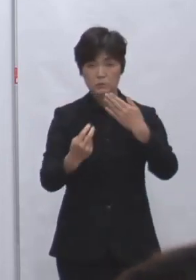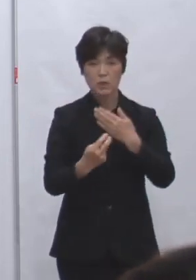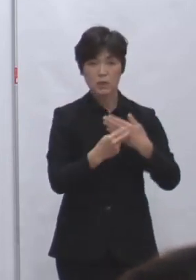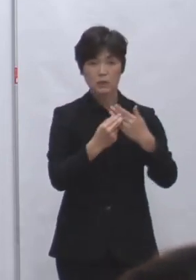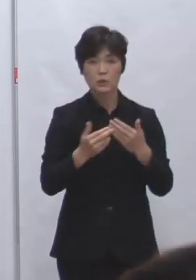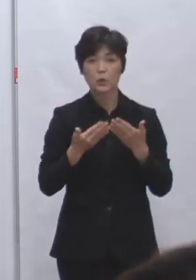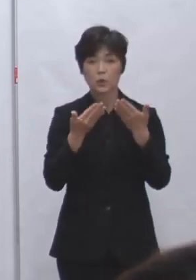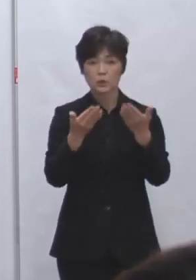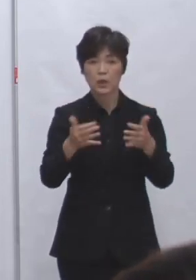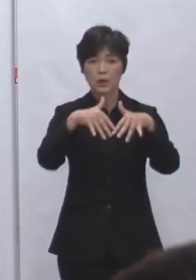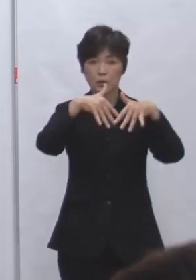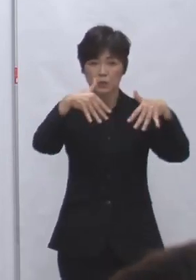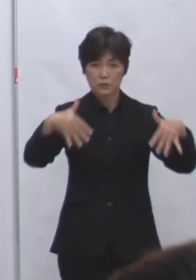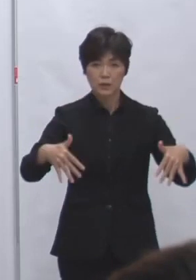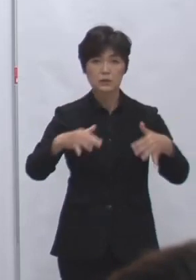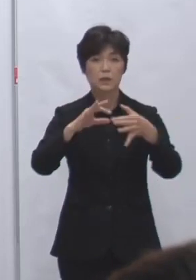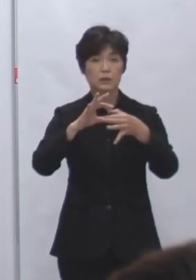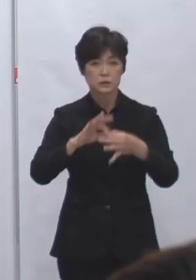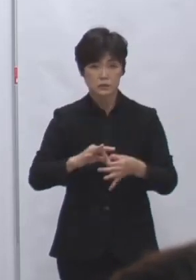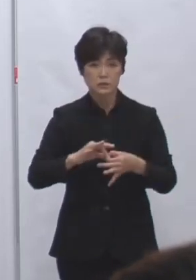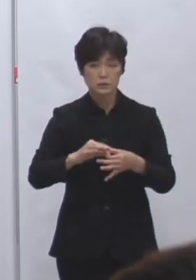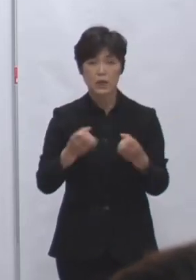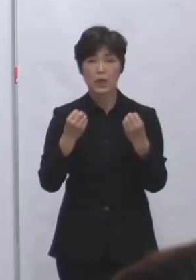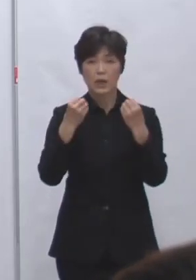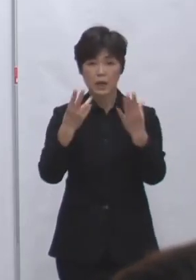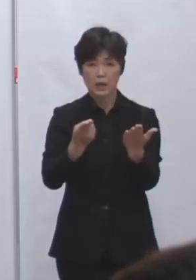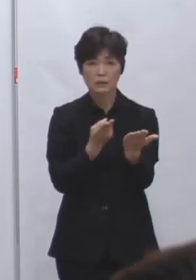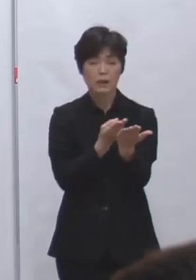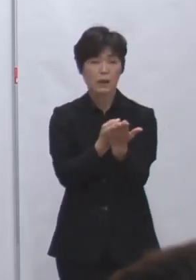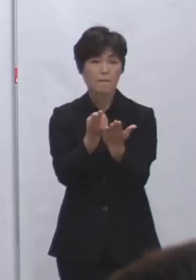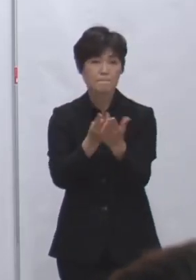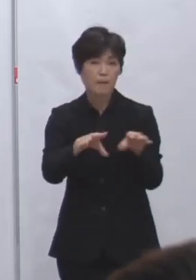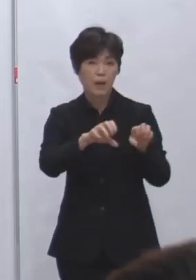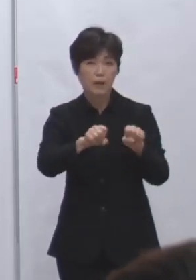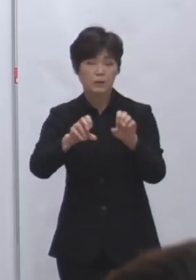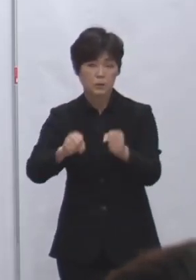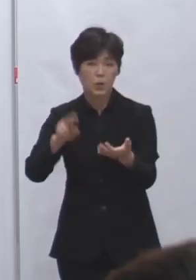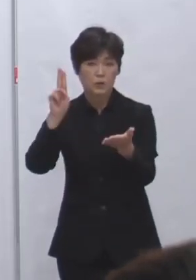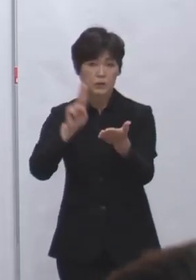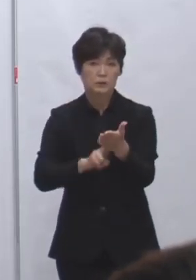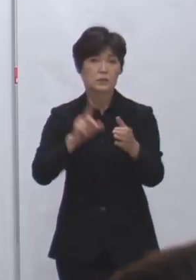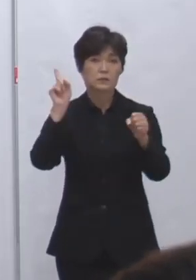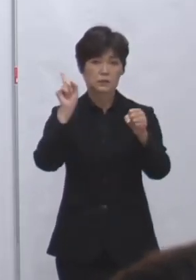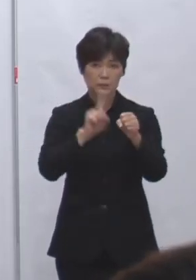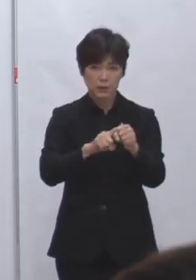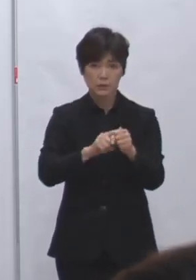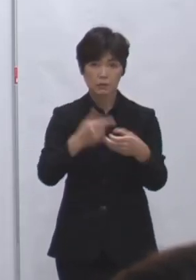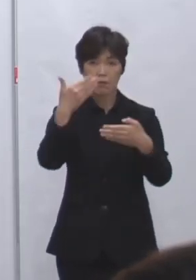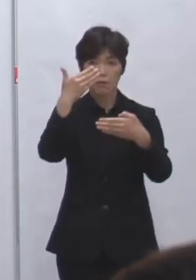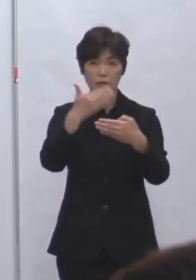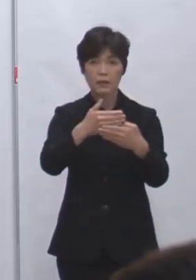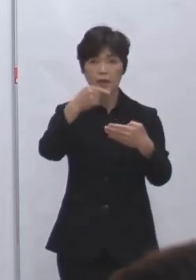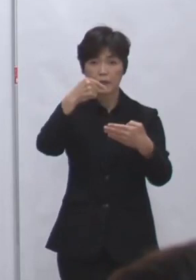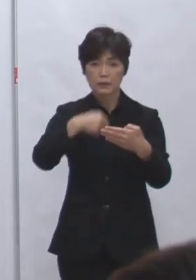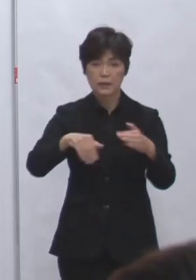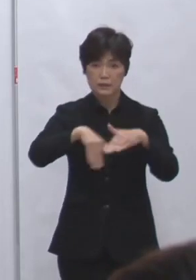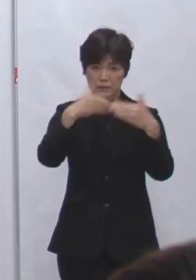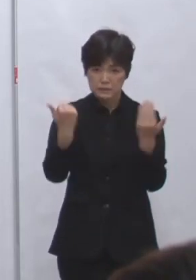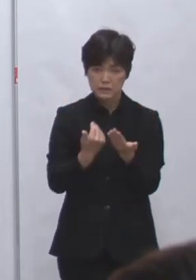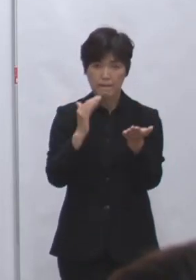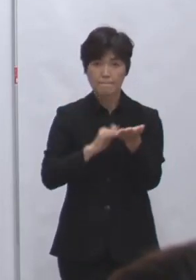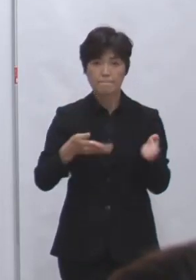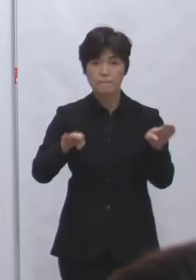制に関してですけれども、新しい病床確保計画を策定するための県内全病院